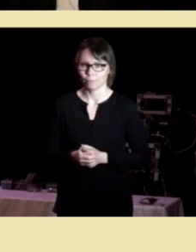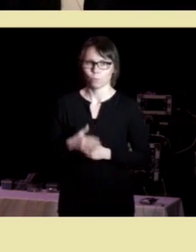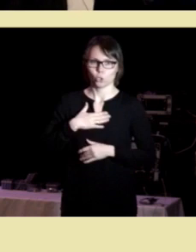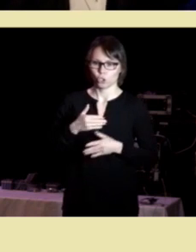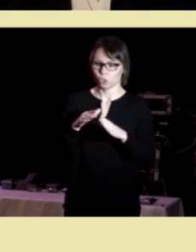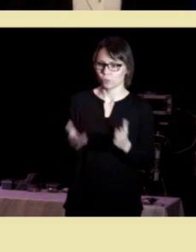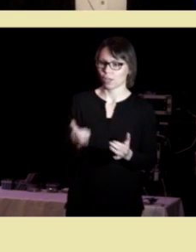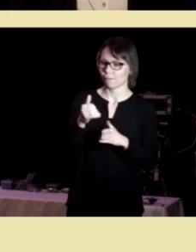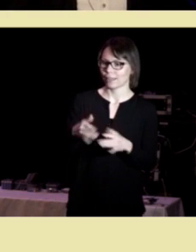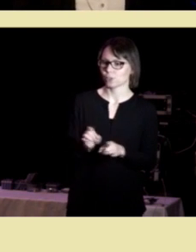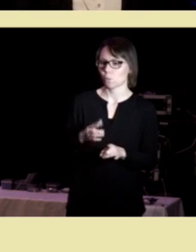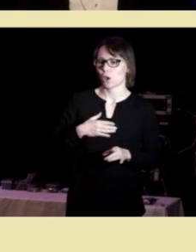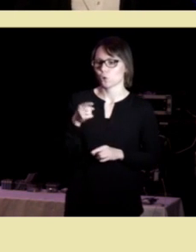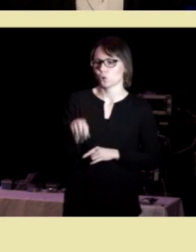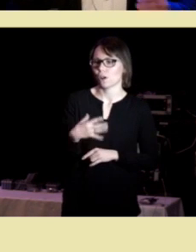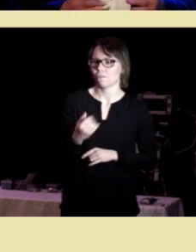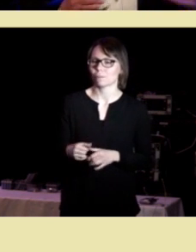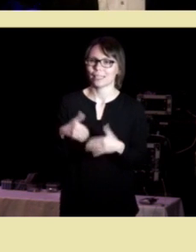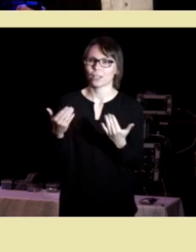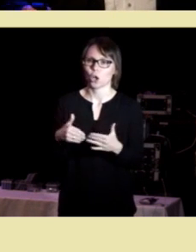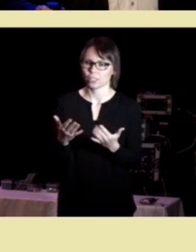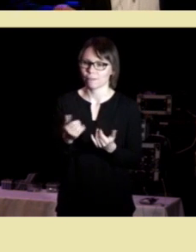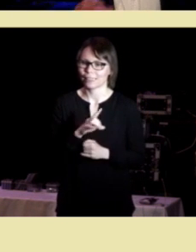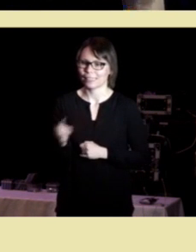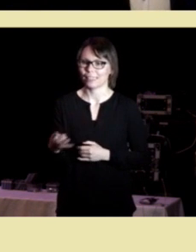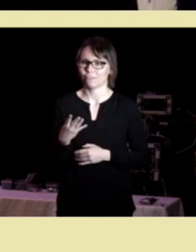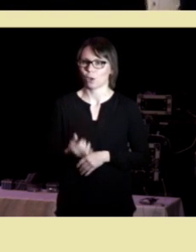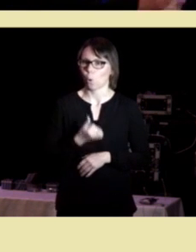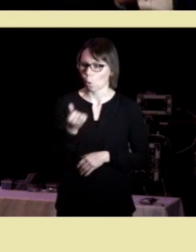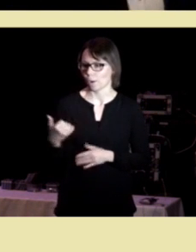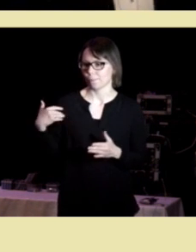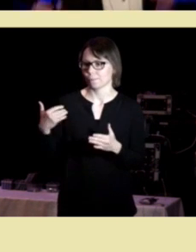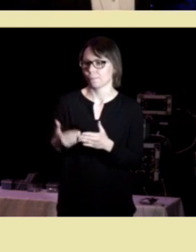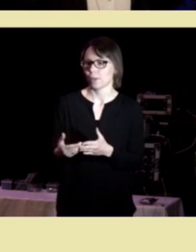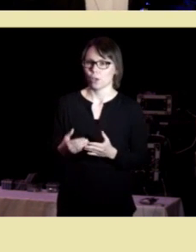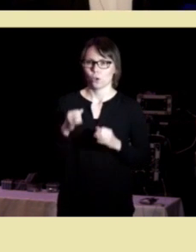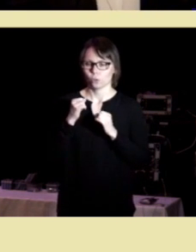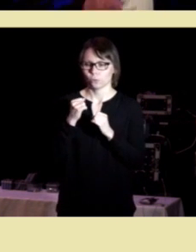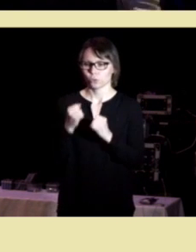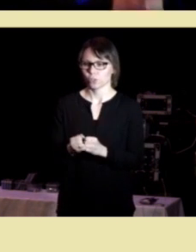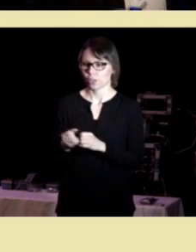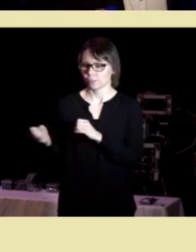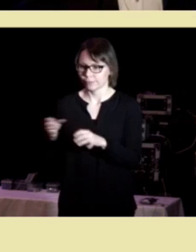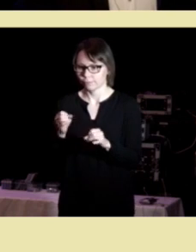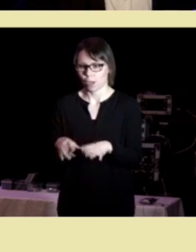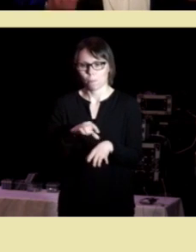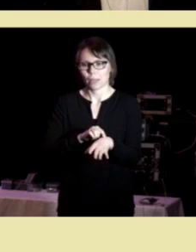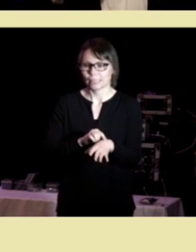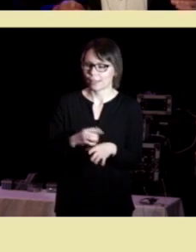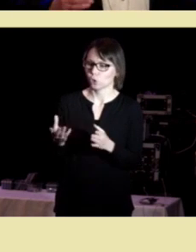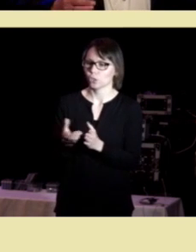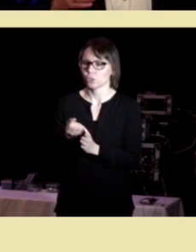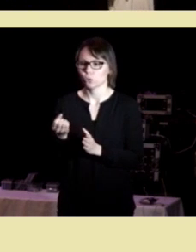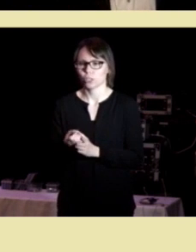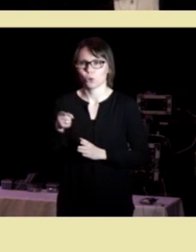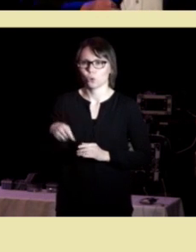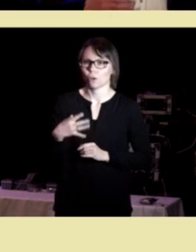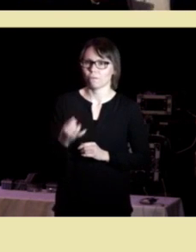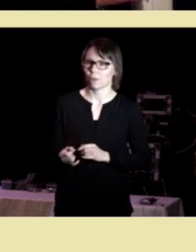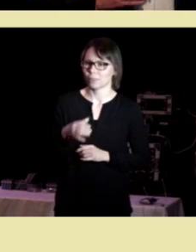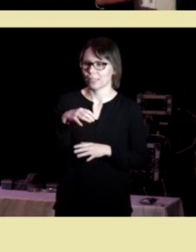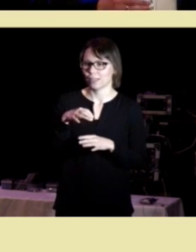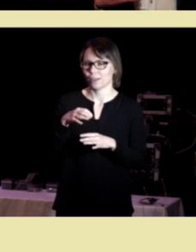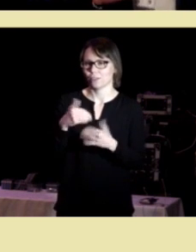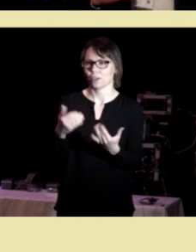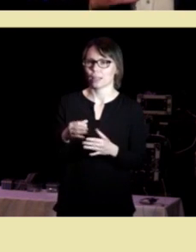at et sykehus, en avdeling som har hatt 150 dagers ventetid i 4 år, konstant tilflyttet pasient, konstant ressurs, da er 150 dager